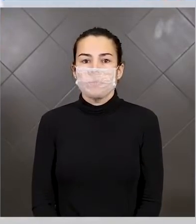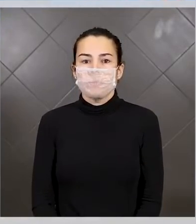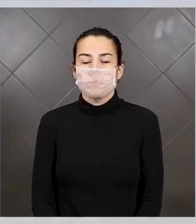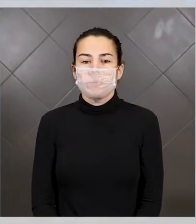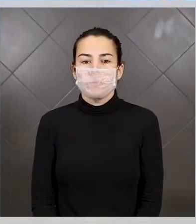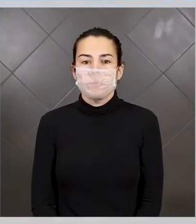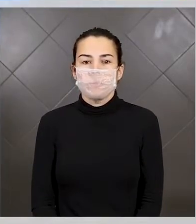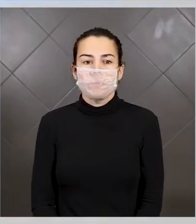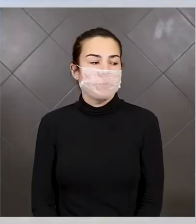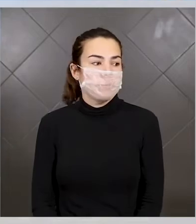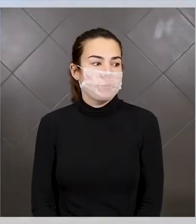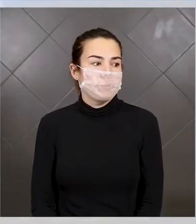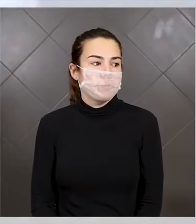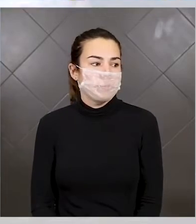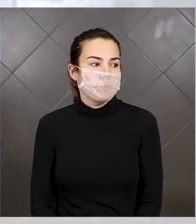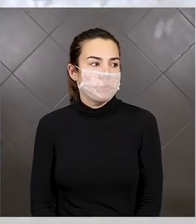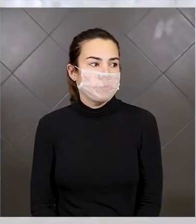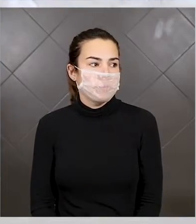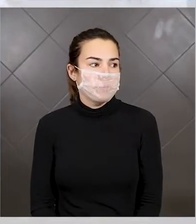Així, pots acabar de tallar.